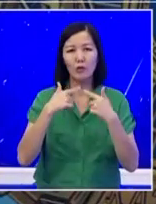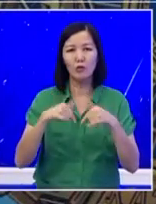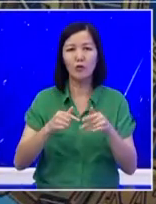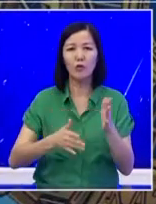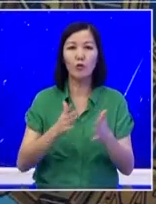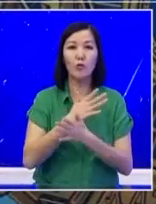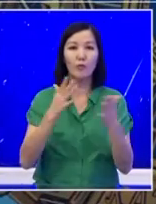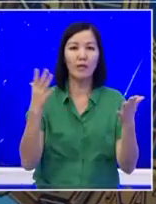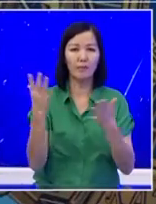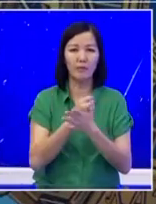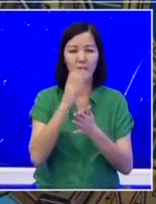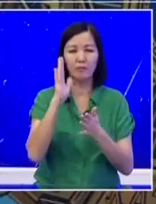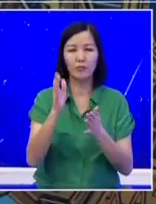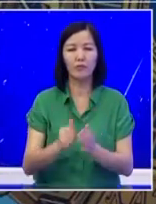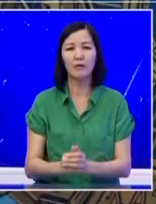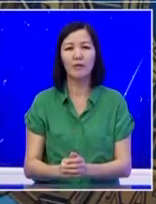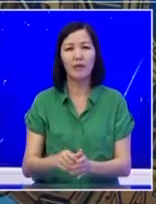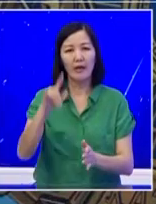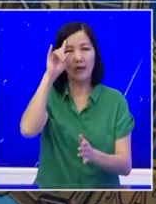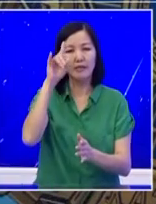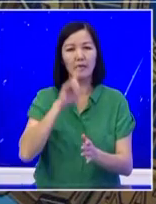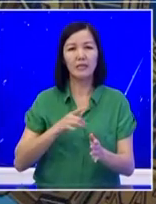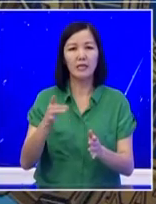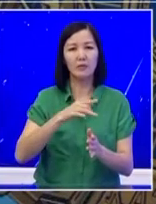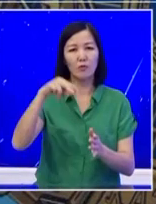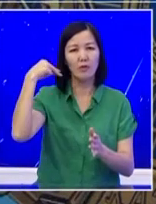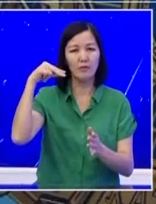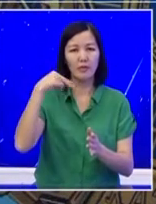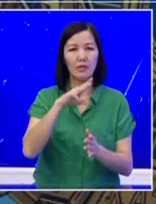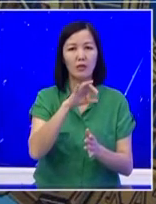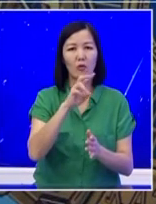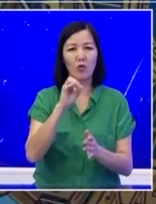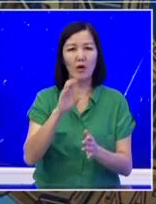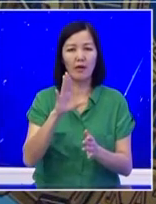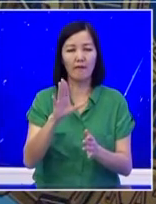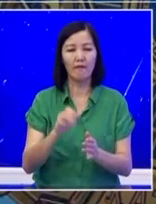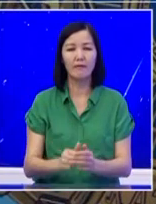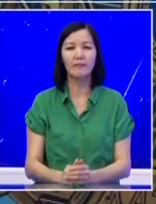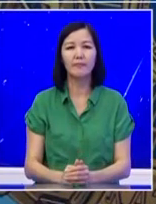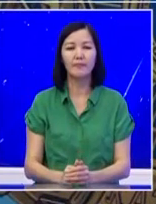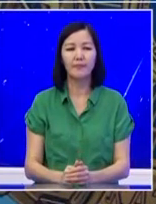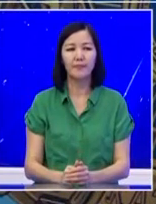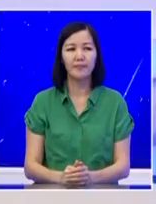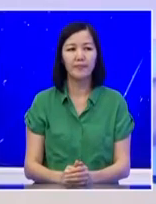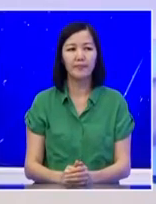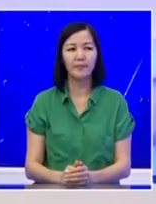биік белестерге бірге жетеміз. Қазақстан Республикасының президенті Қасым Жомарт Тоқаев.